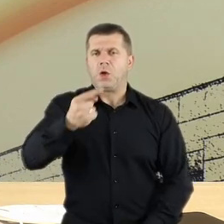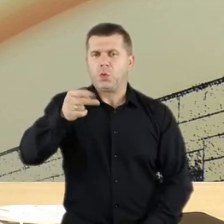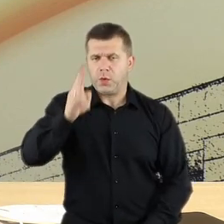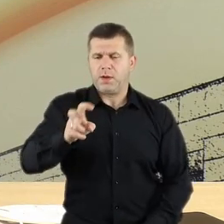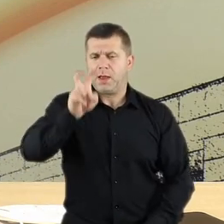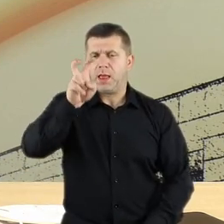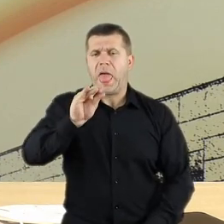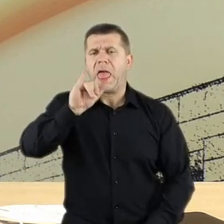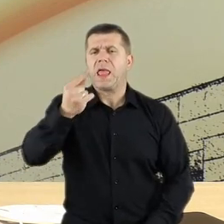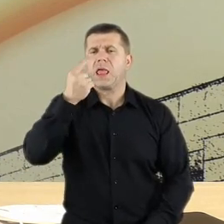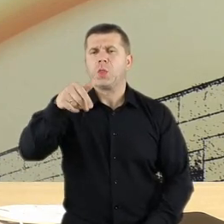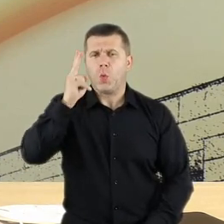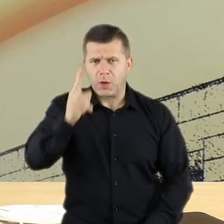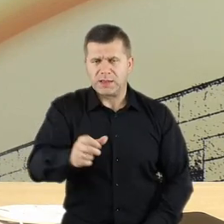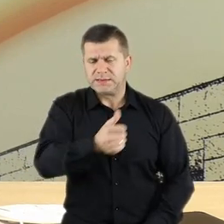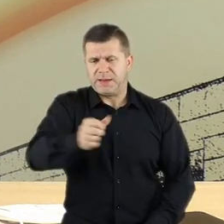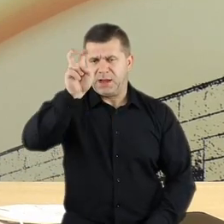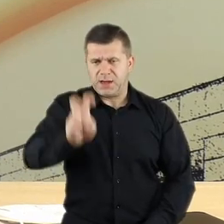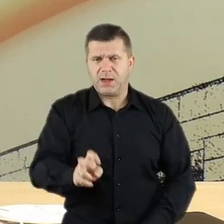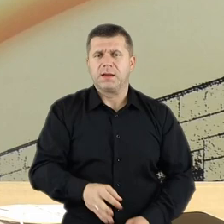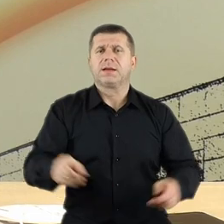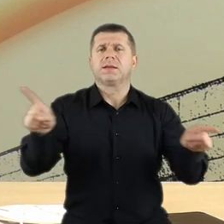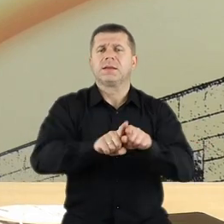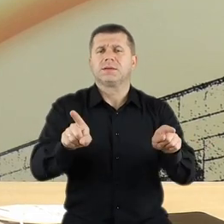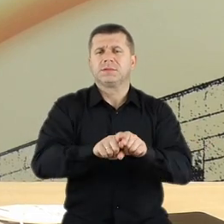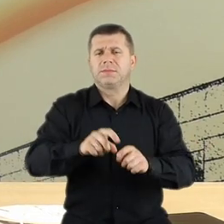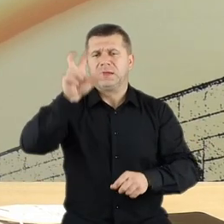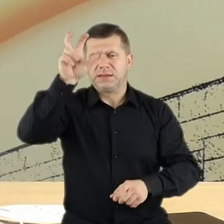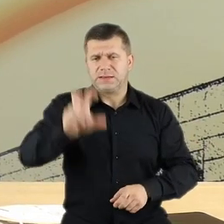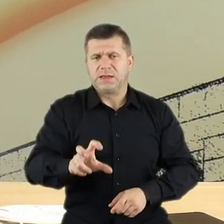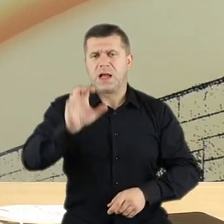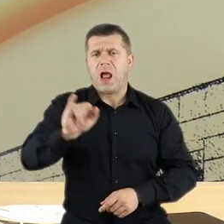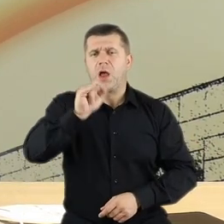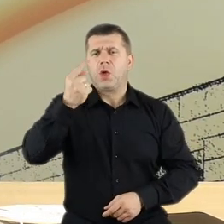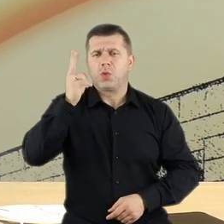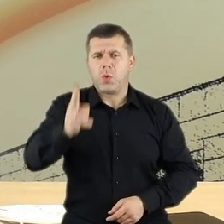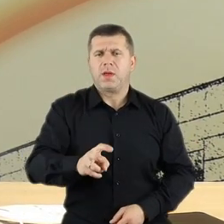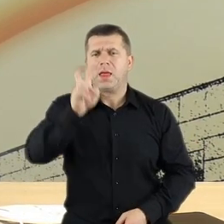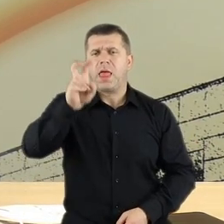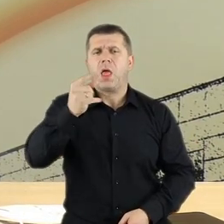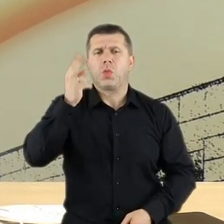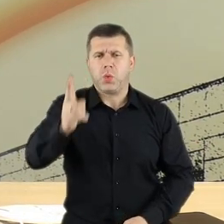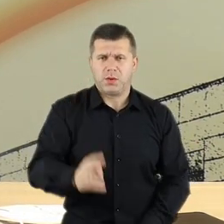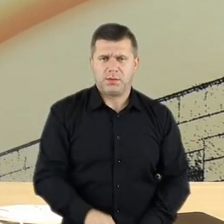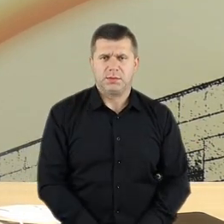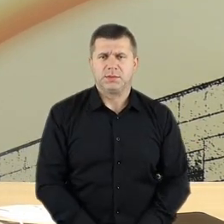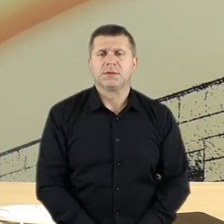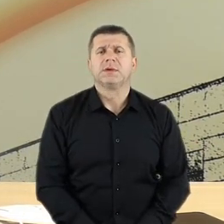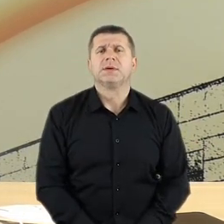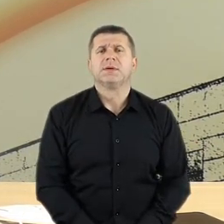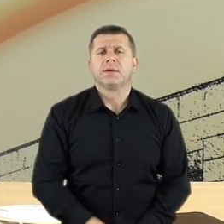był Hejduk przez samo h tak samo przez Hajduk Hajduk Hajduk